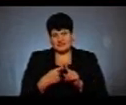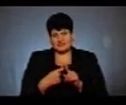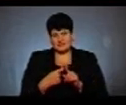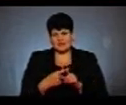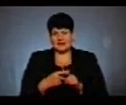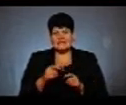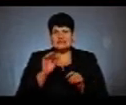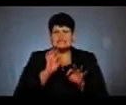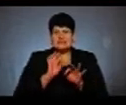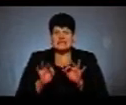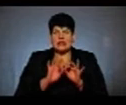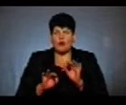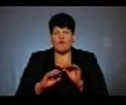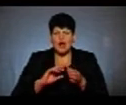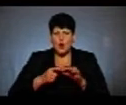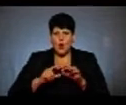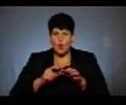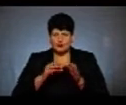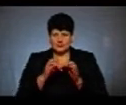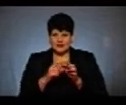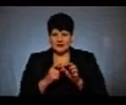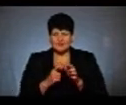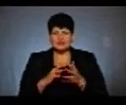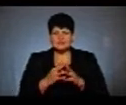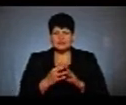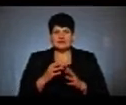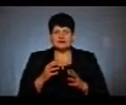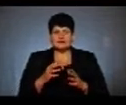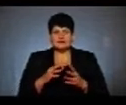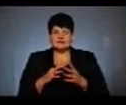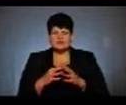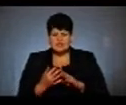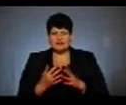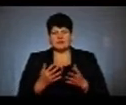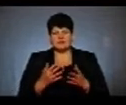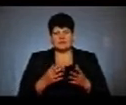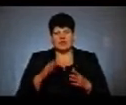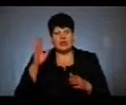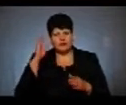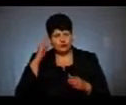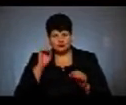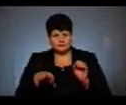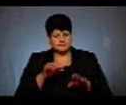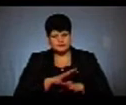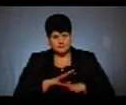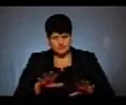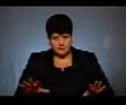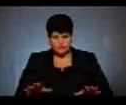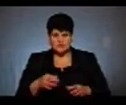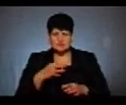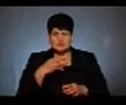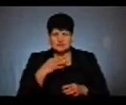на території лісів і полів. Села і водойми оминали, повідомив начальник управління безпечності харчових